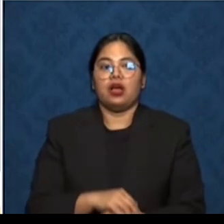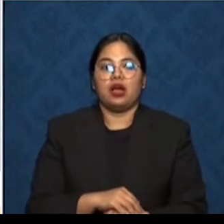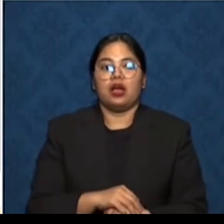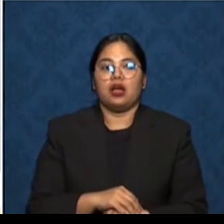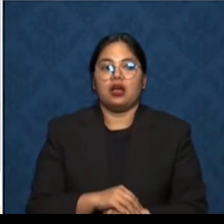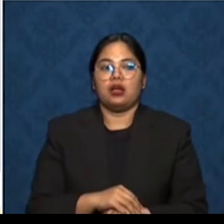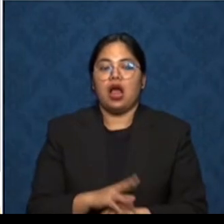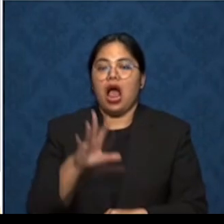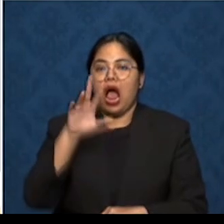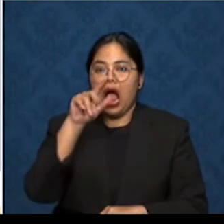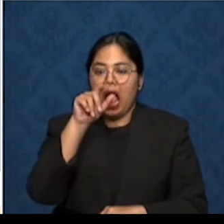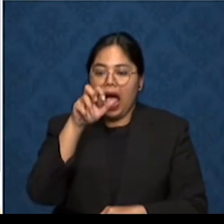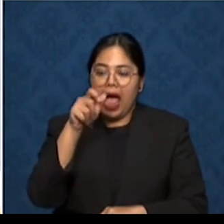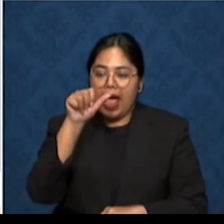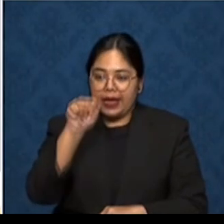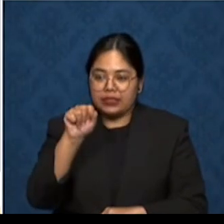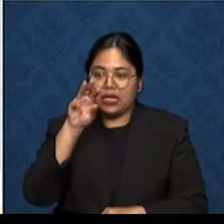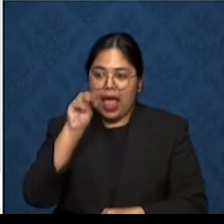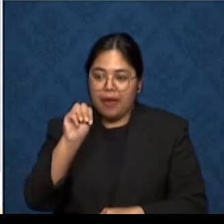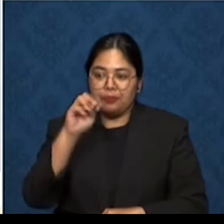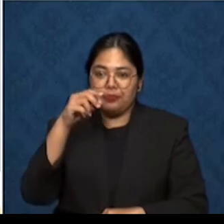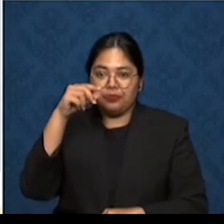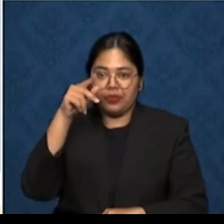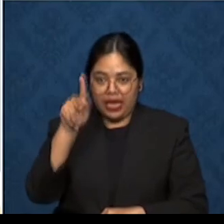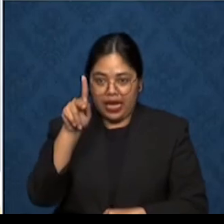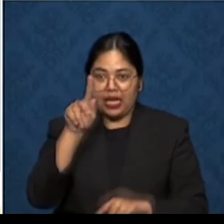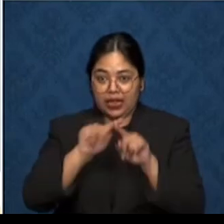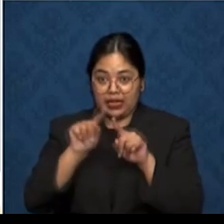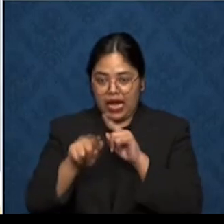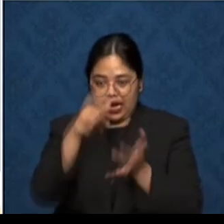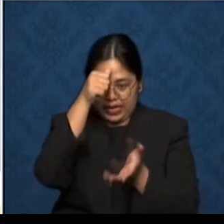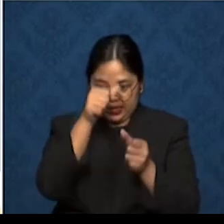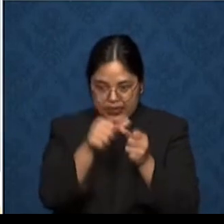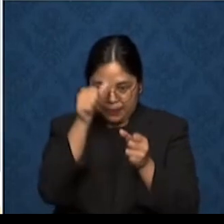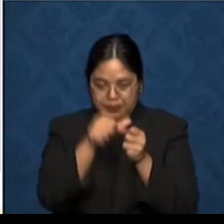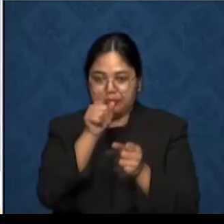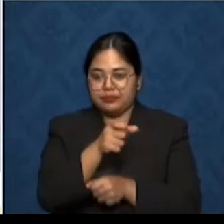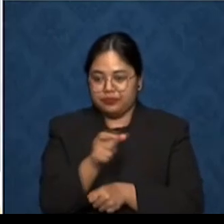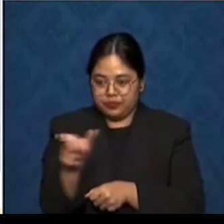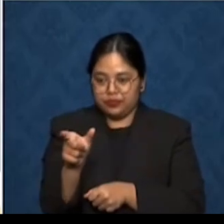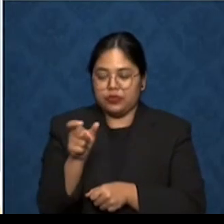SMK, PPD, SRCและตันอื่นเดยเราไปดูกต่อครับ